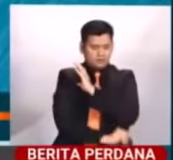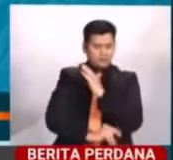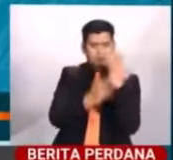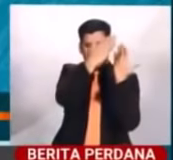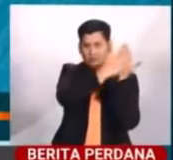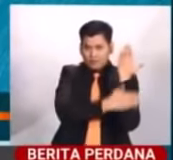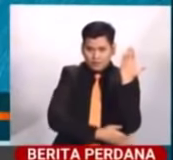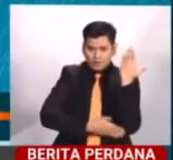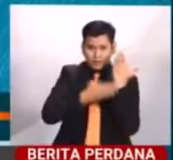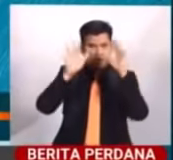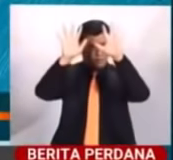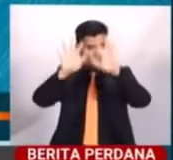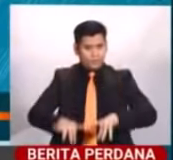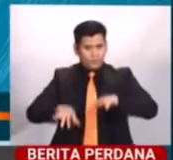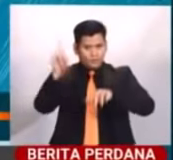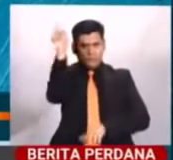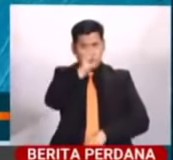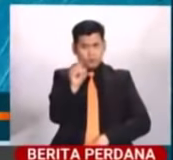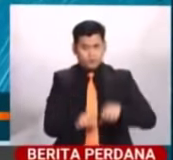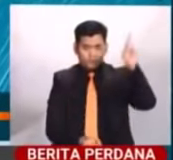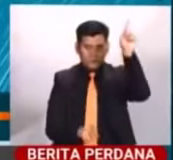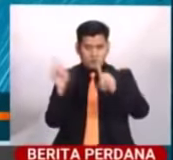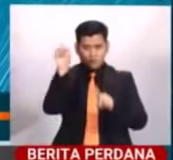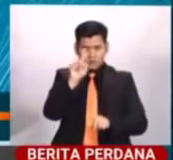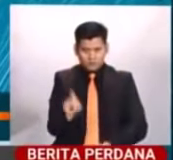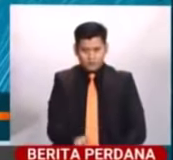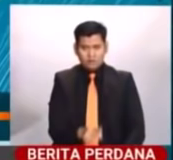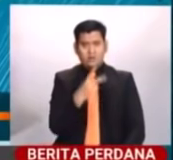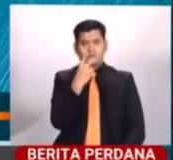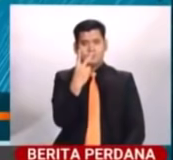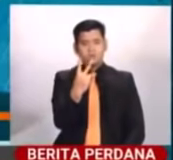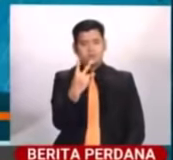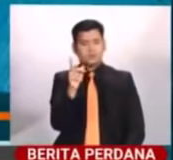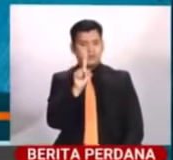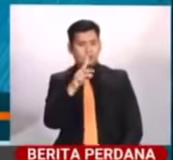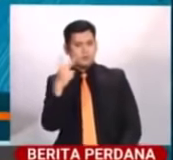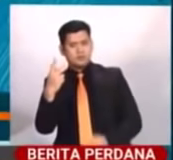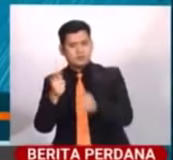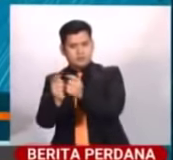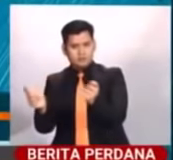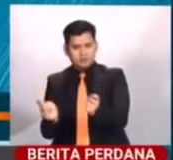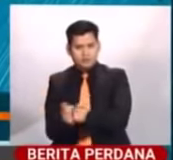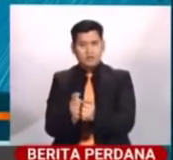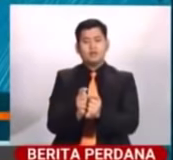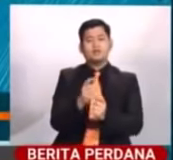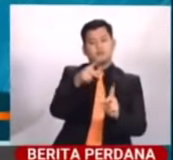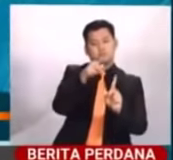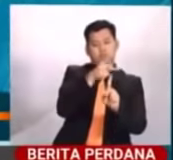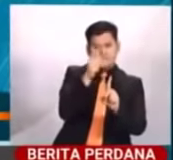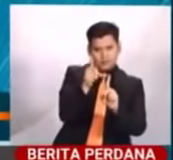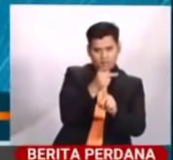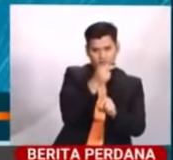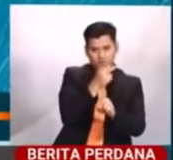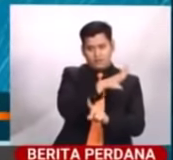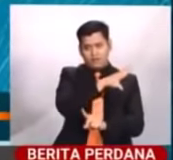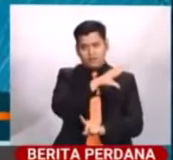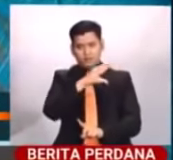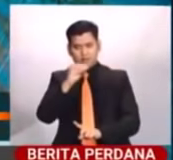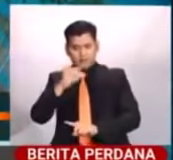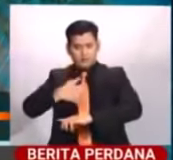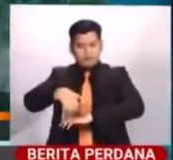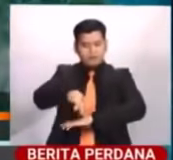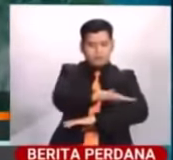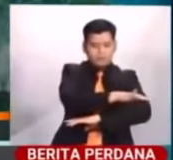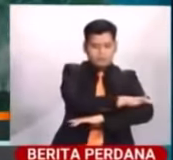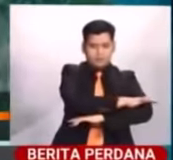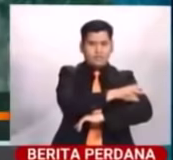mengalami hujan dan ribut petir di satu dua tempat di sekitar negeri Pulau Pinang dan juga di bahagian pesisiran pantai negeri Kedah.